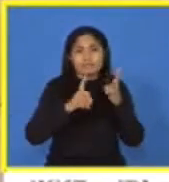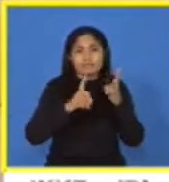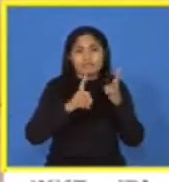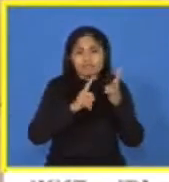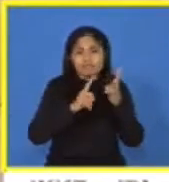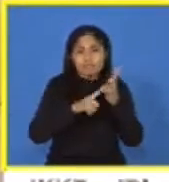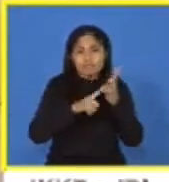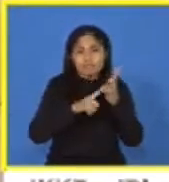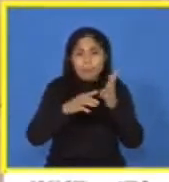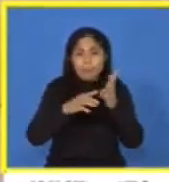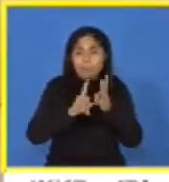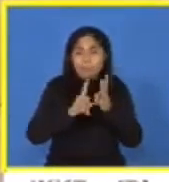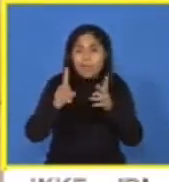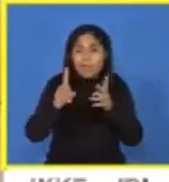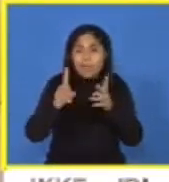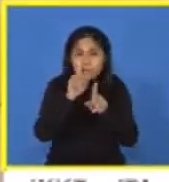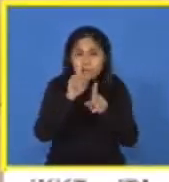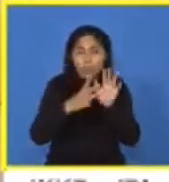minimal 1 meter,